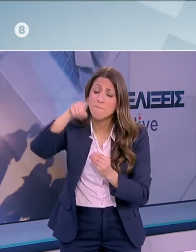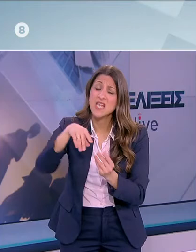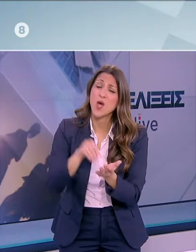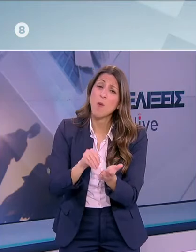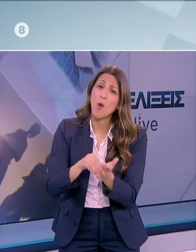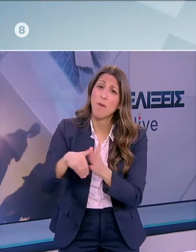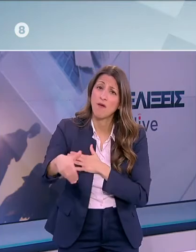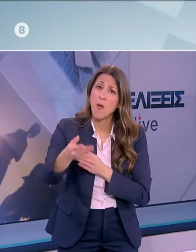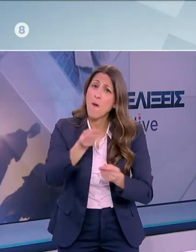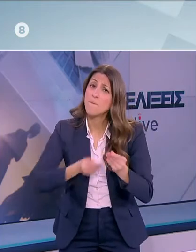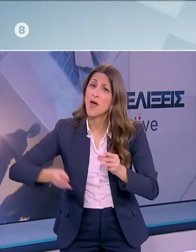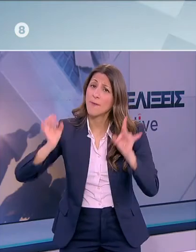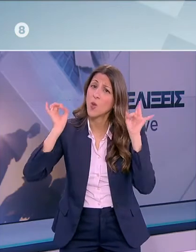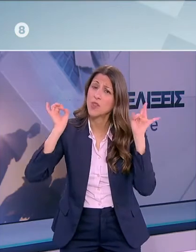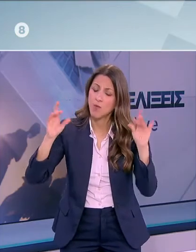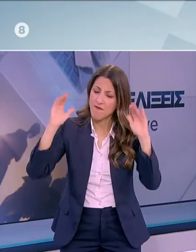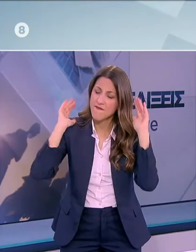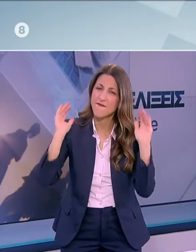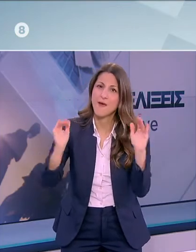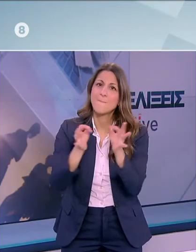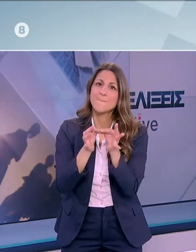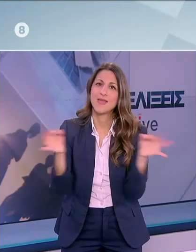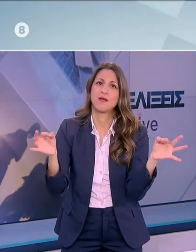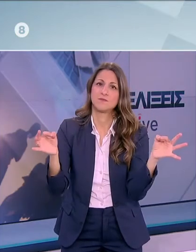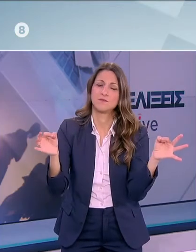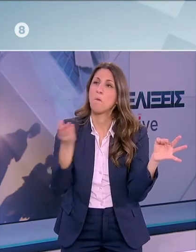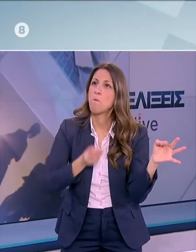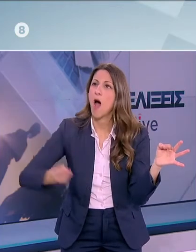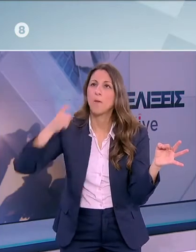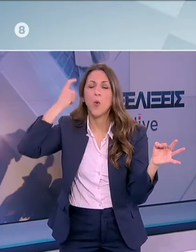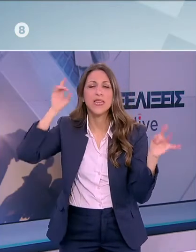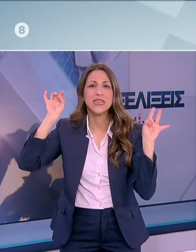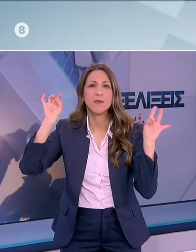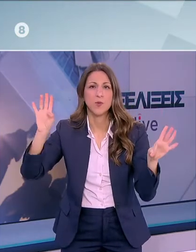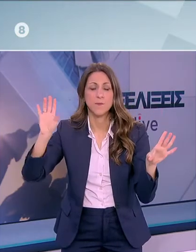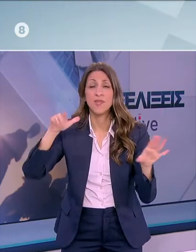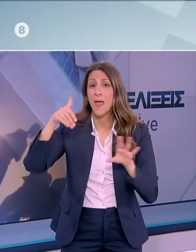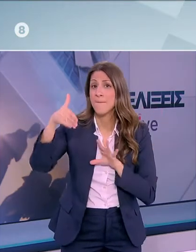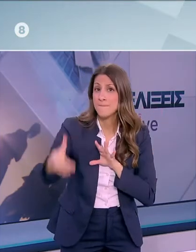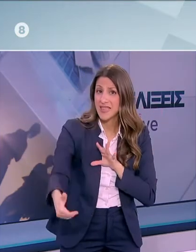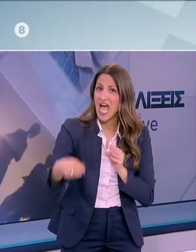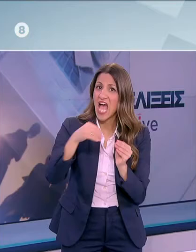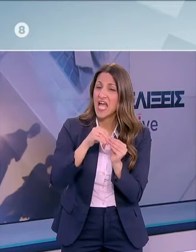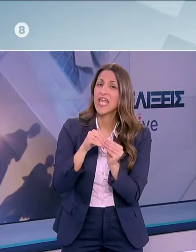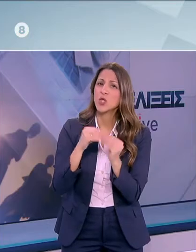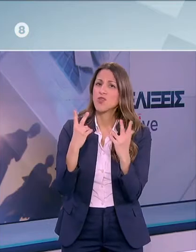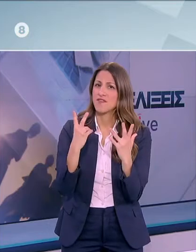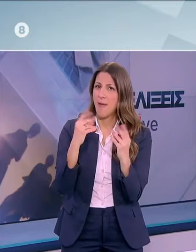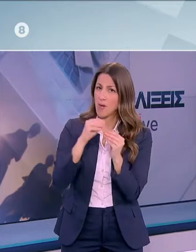πρέπει να κάνουμε τίποτα περισσότερο και τίποτα λιγότερο από αυτό που λένε τα μέτρα. Και στις 27 Απριλίου να συζητήσουμε οτιδήποτε άλλο.